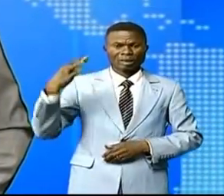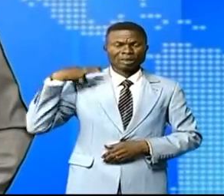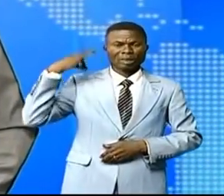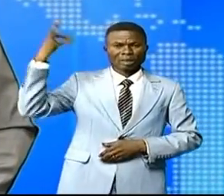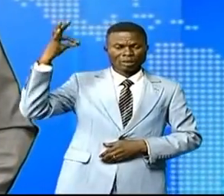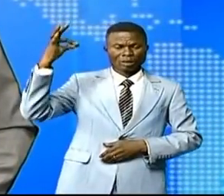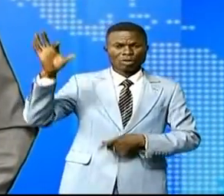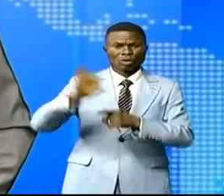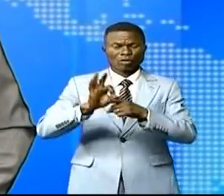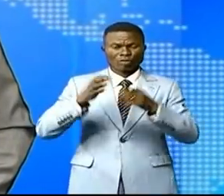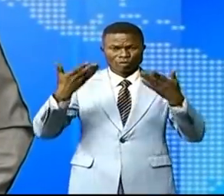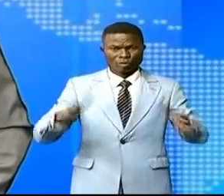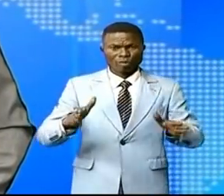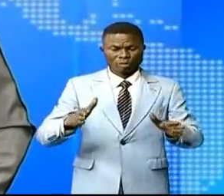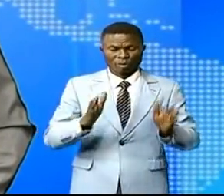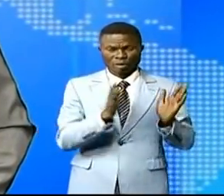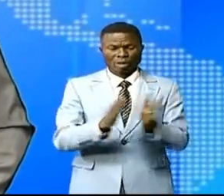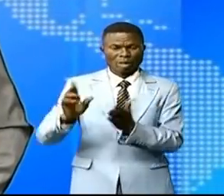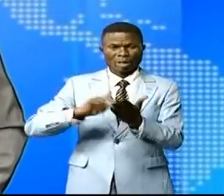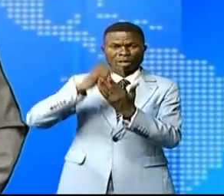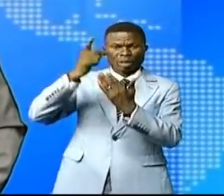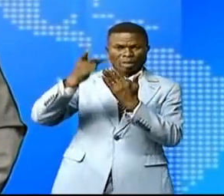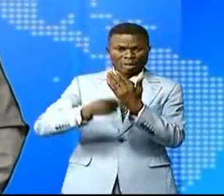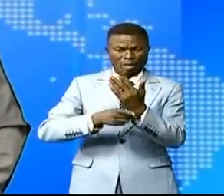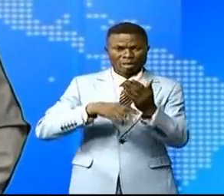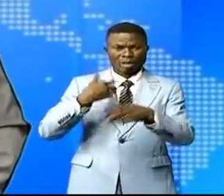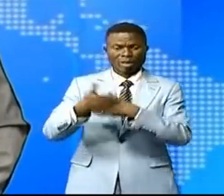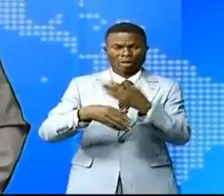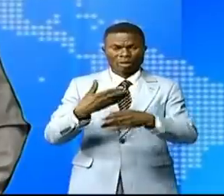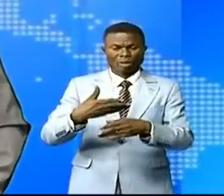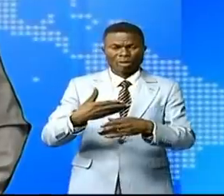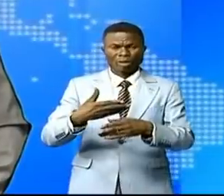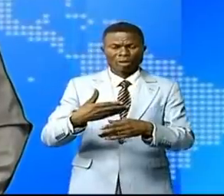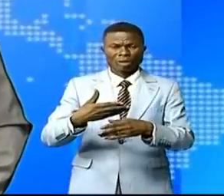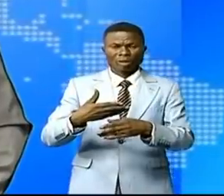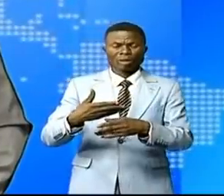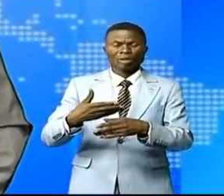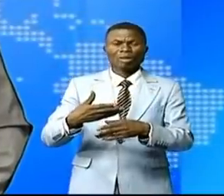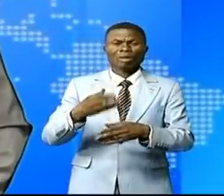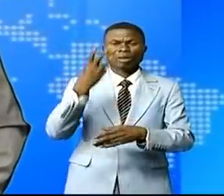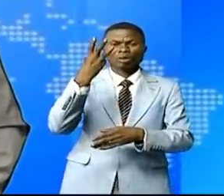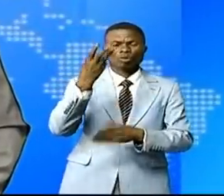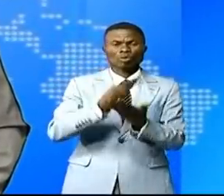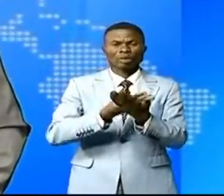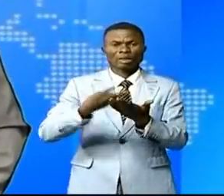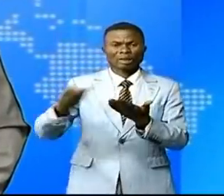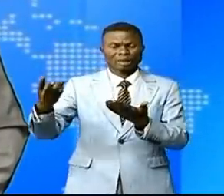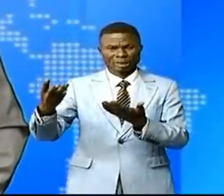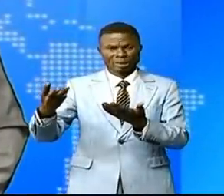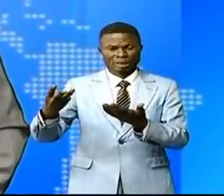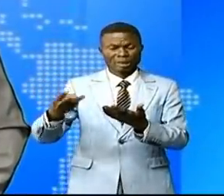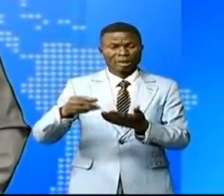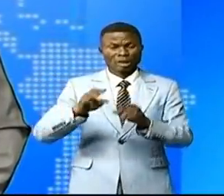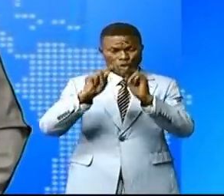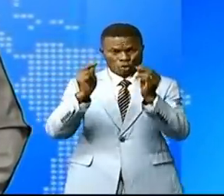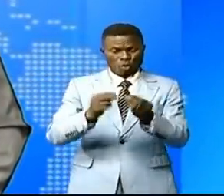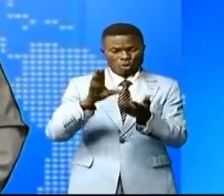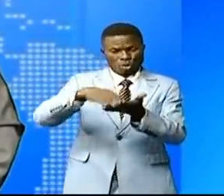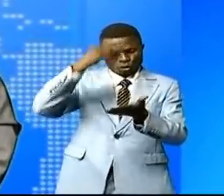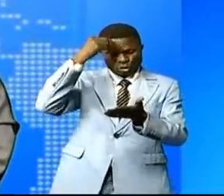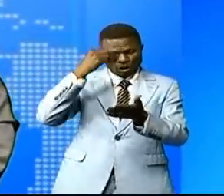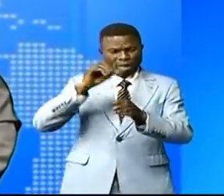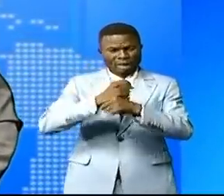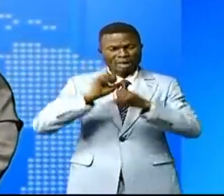leur formation en élaboration du plan d'affaires. Pendant 3 semaines, ces derniers ont été outillés sur